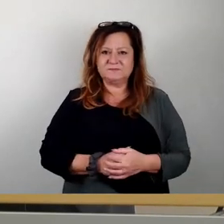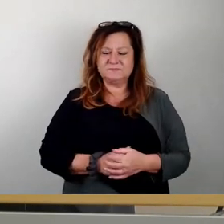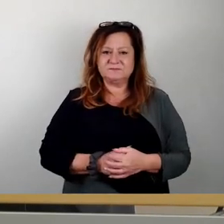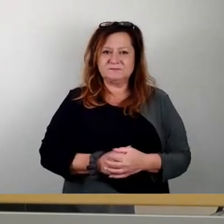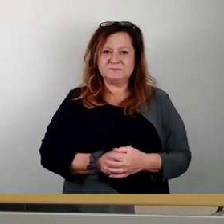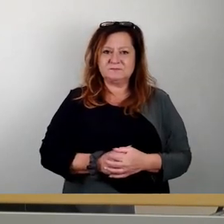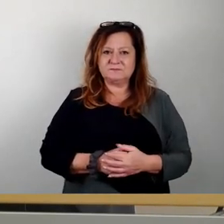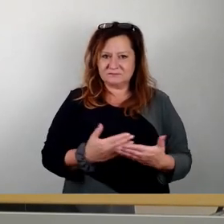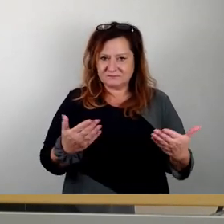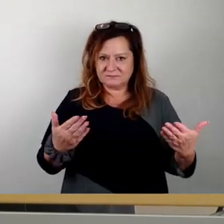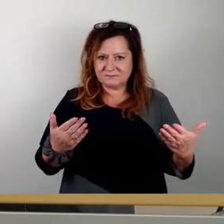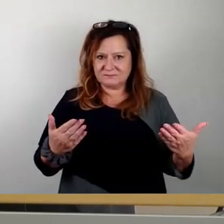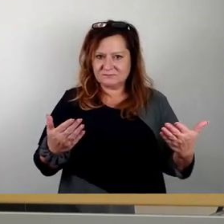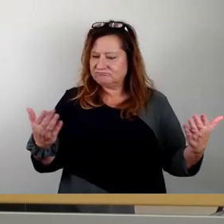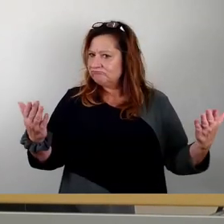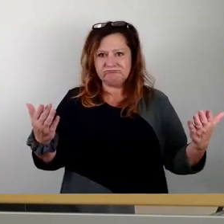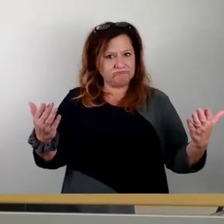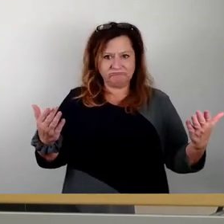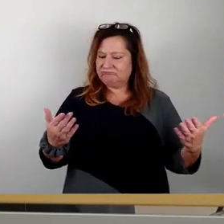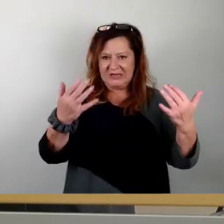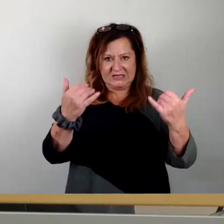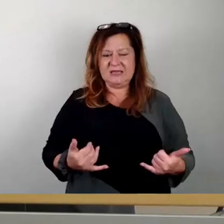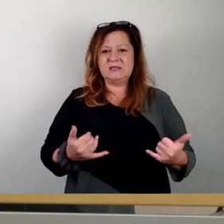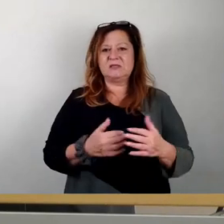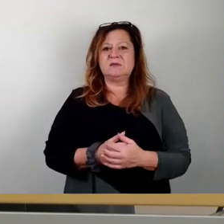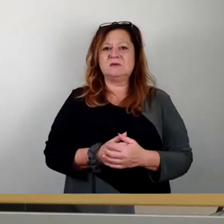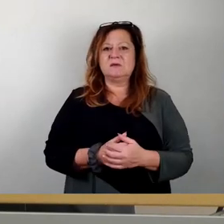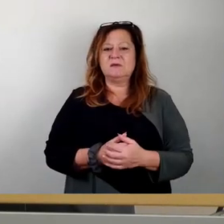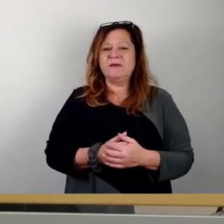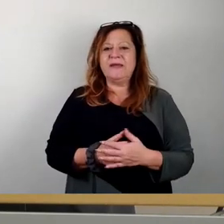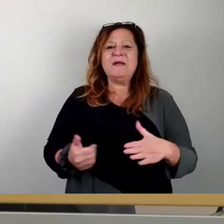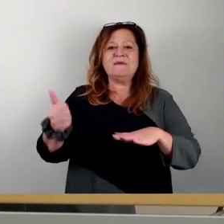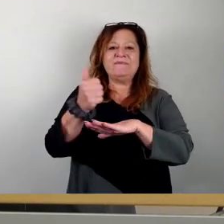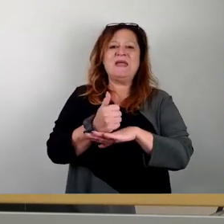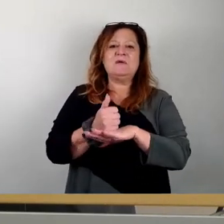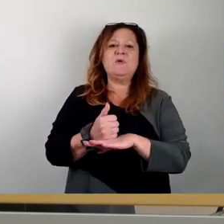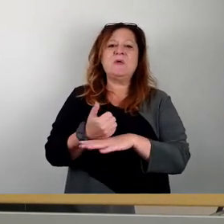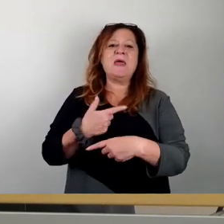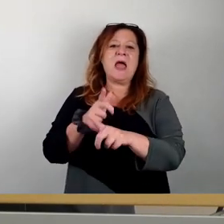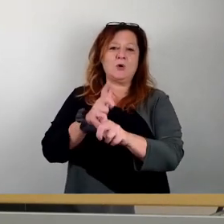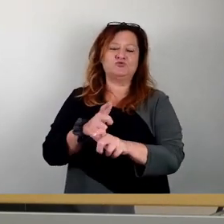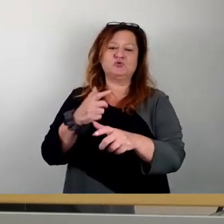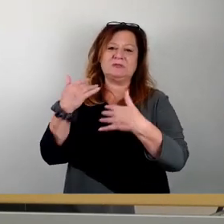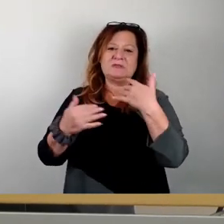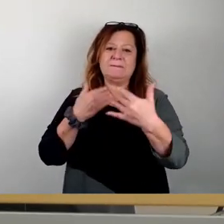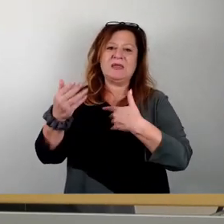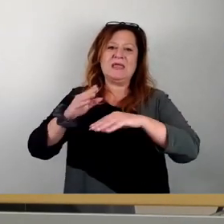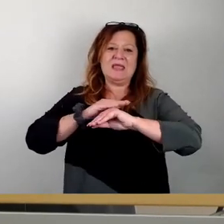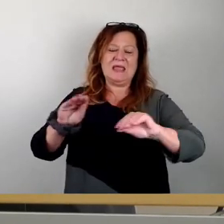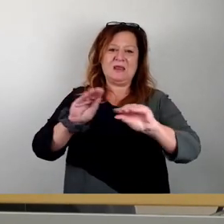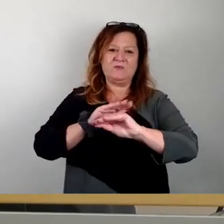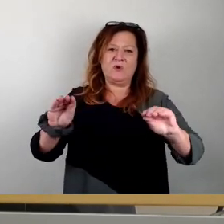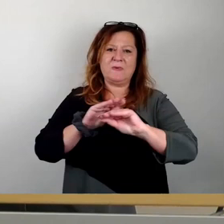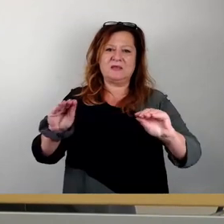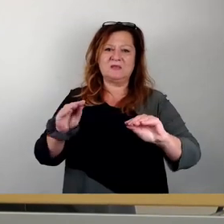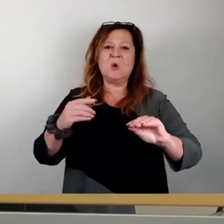Schlusswort von der Fraktion auch nicht. Dann stelle ich den federführenden Ausschussbericht zur Abstimmung. Zur Information, wer hier zustimmt, lehnt